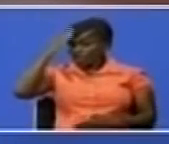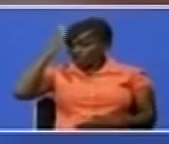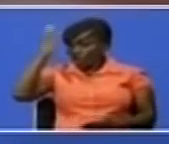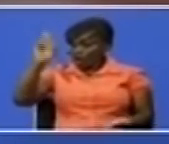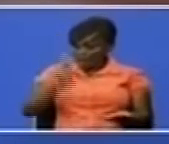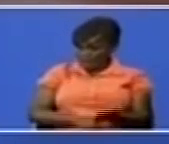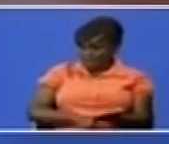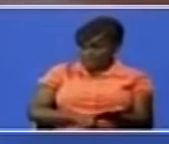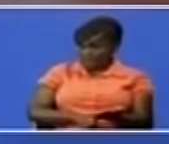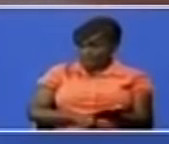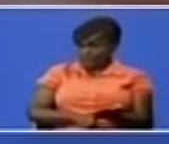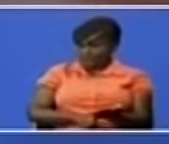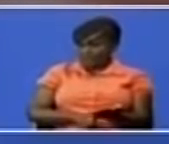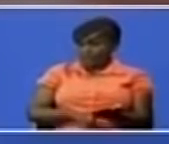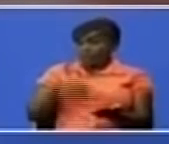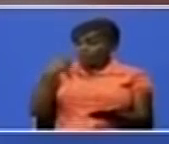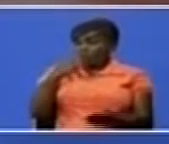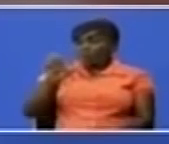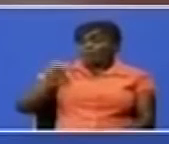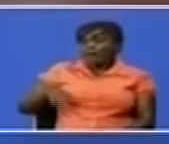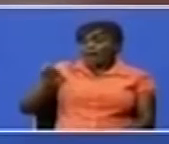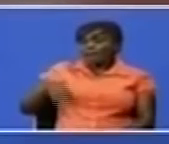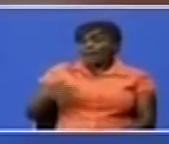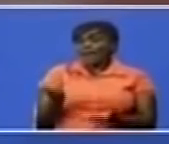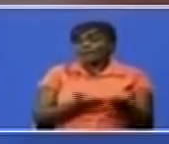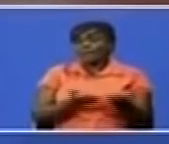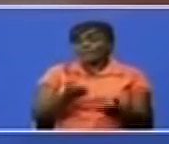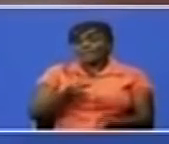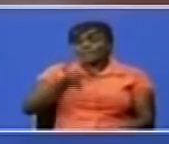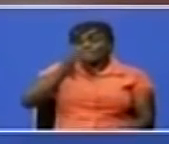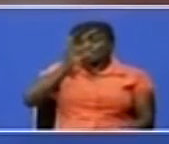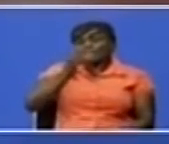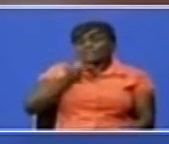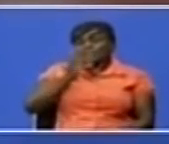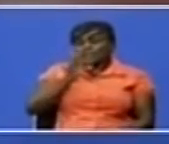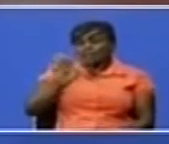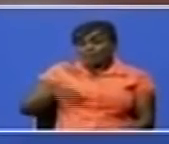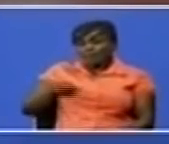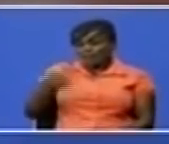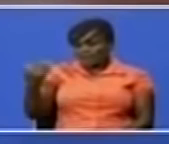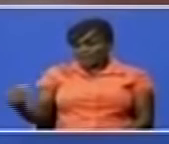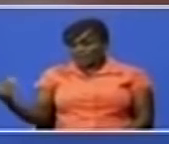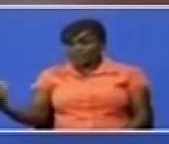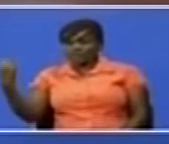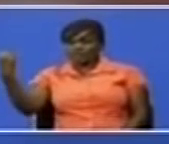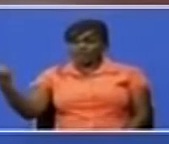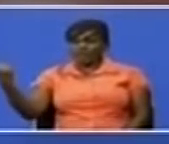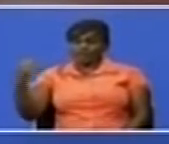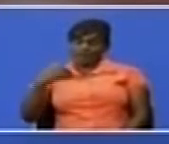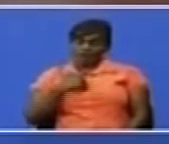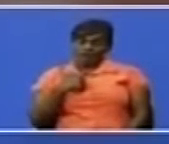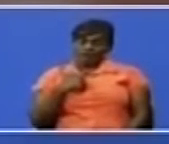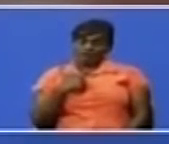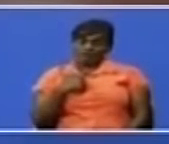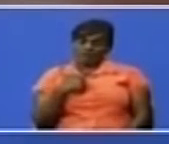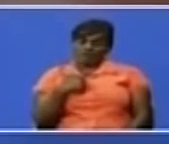kwa wasiwasi unafahamika kuwa mwanamke anayejulikana kama Isnina Muhammad, ni mama ya watoto watano anayefanya biashara ya kuuza